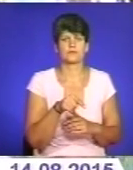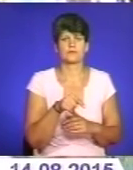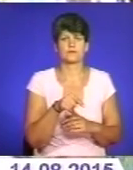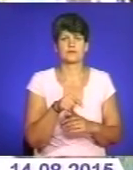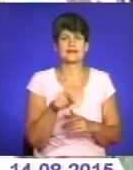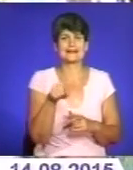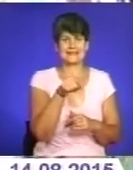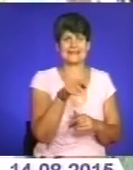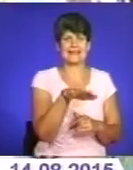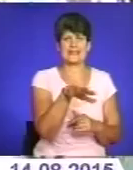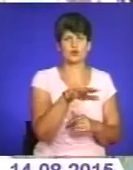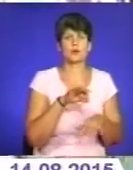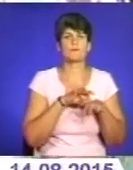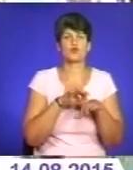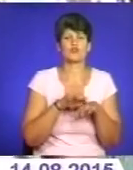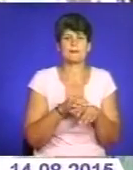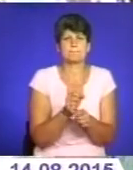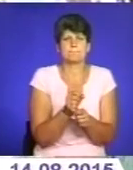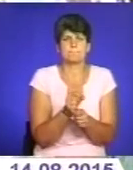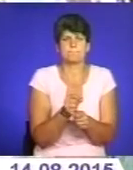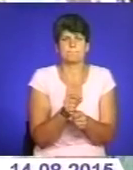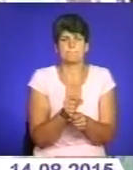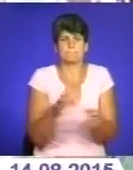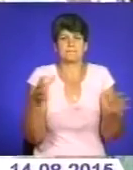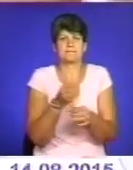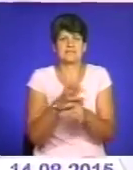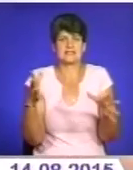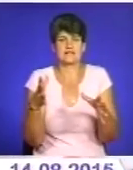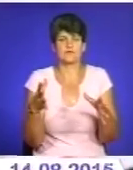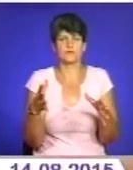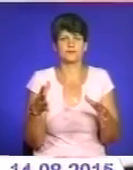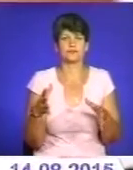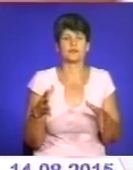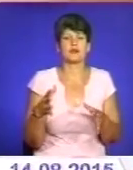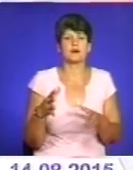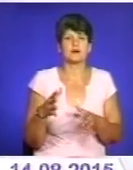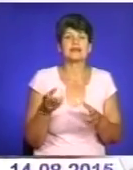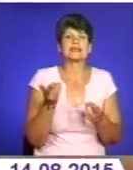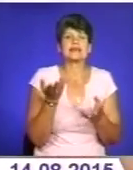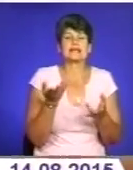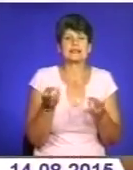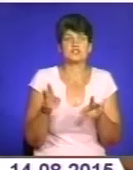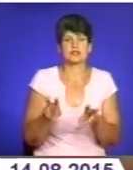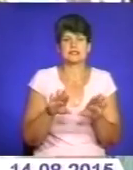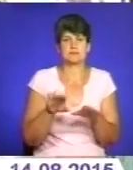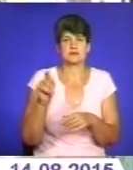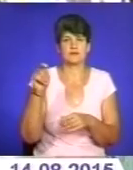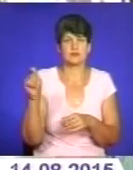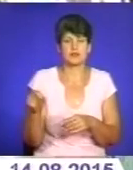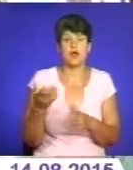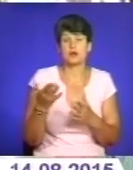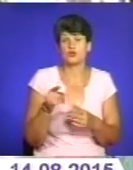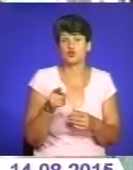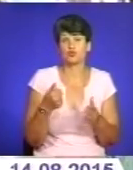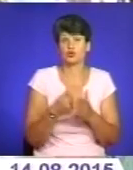на тій території проводився підрив боєприпасів, які залишилися після ведення бойових дій. Але чому до